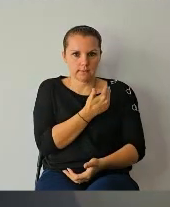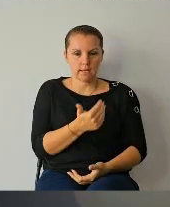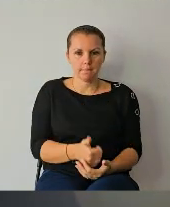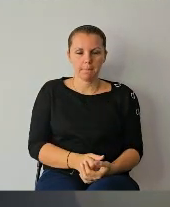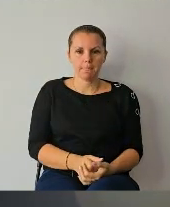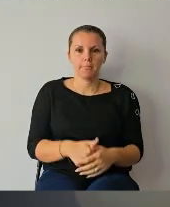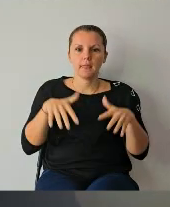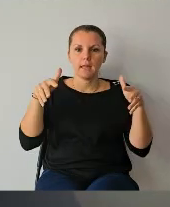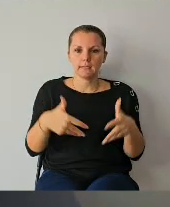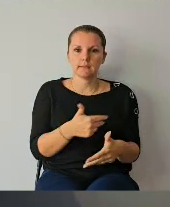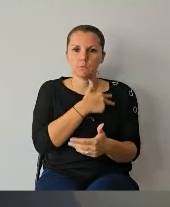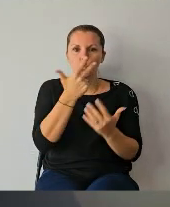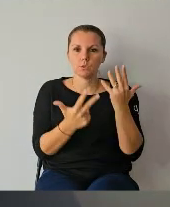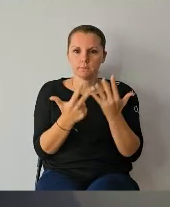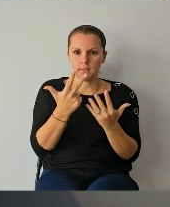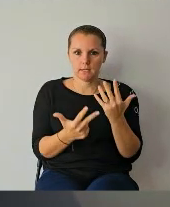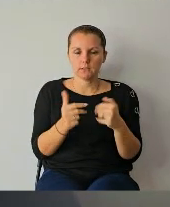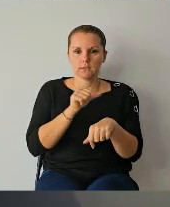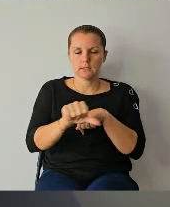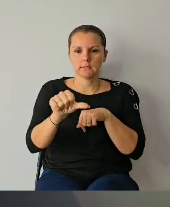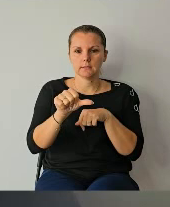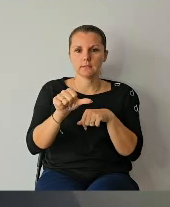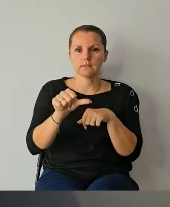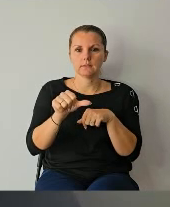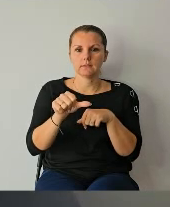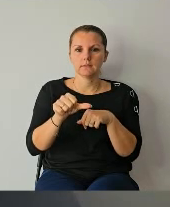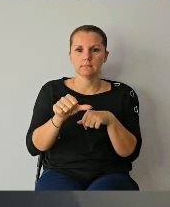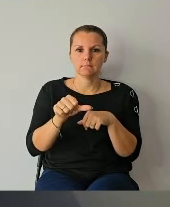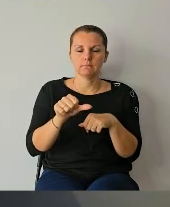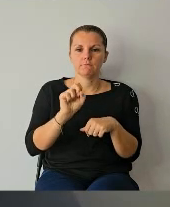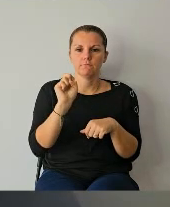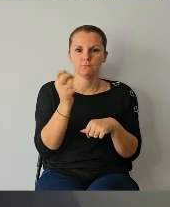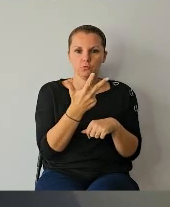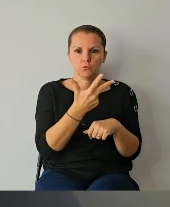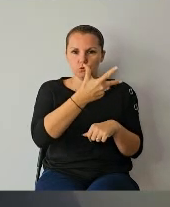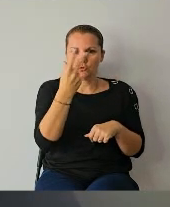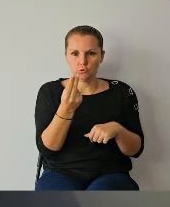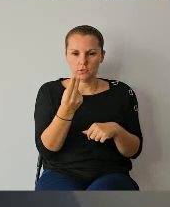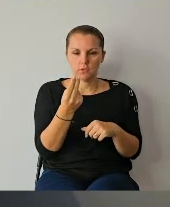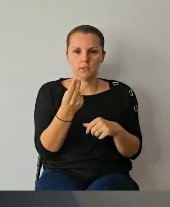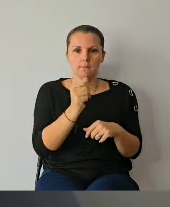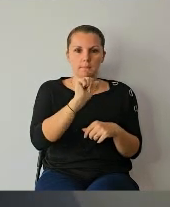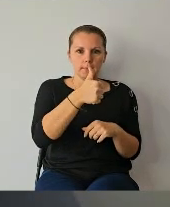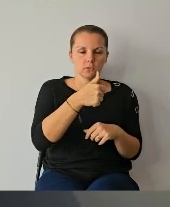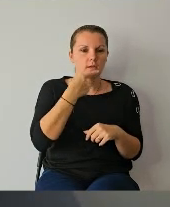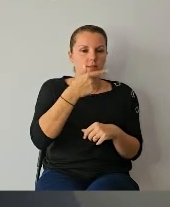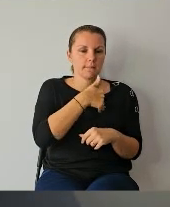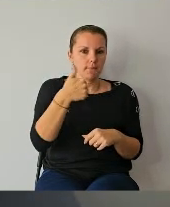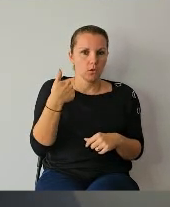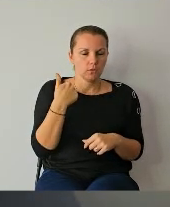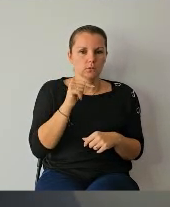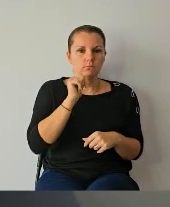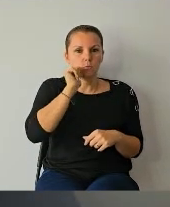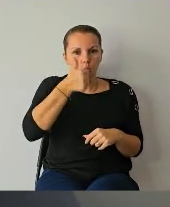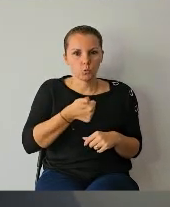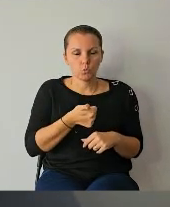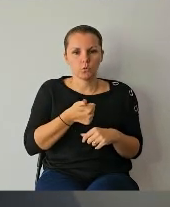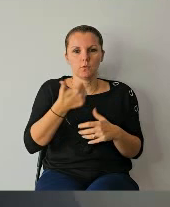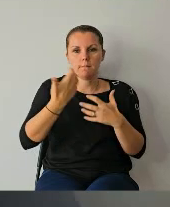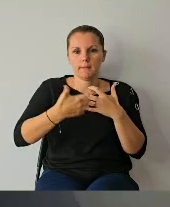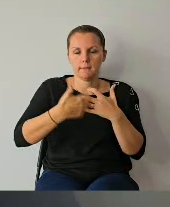Egzamin ósmoklasisty jest przeprowadzany tak jakby w trzech kolejnych dniach. Pierwszego odbywa się język polski, następnego matematyka,